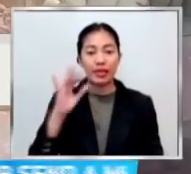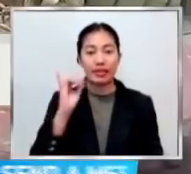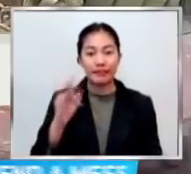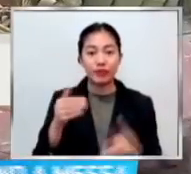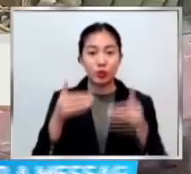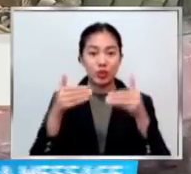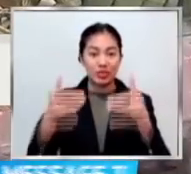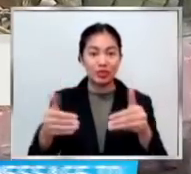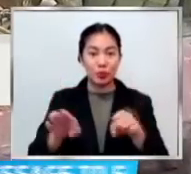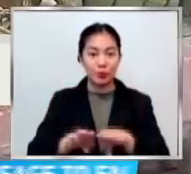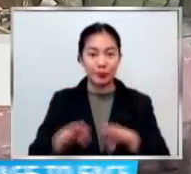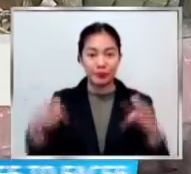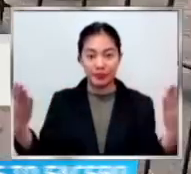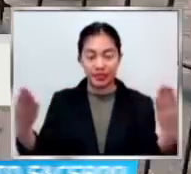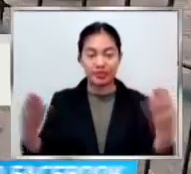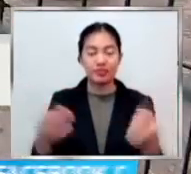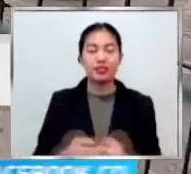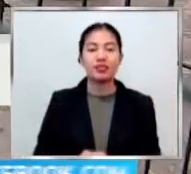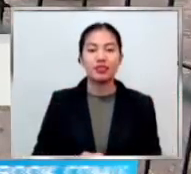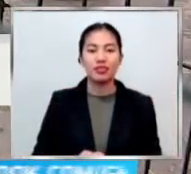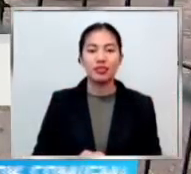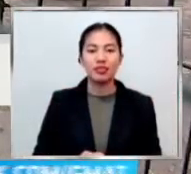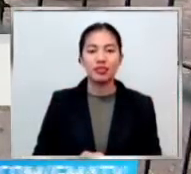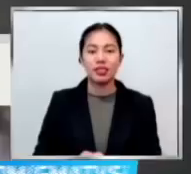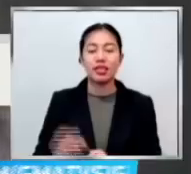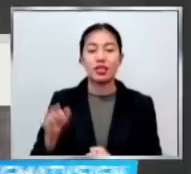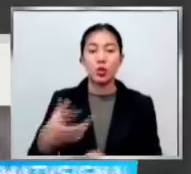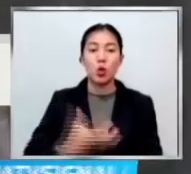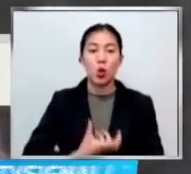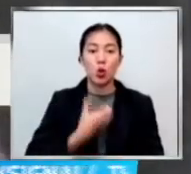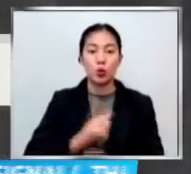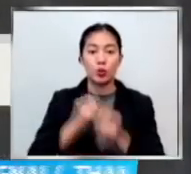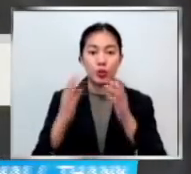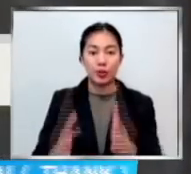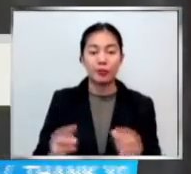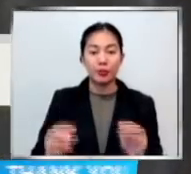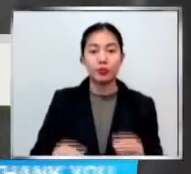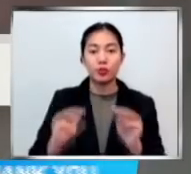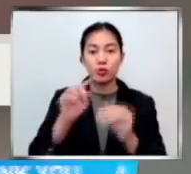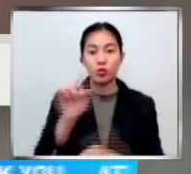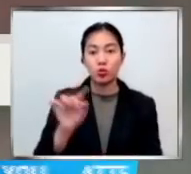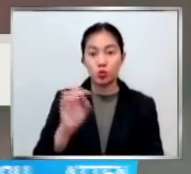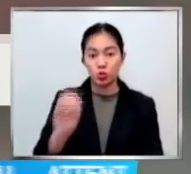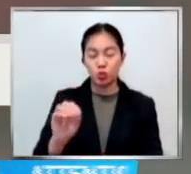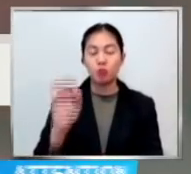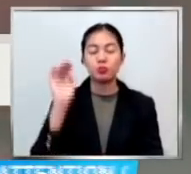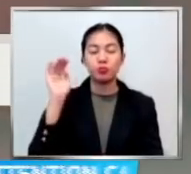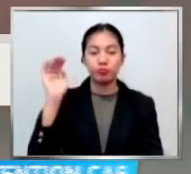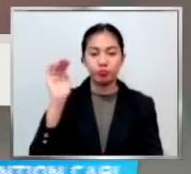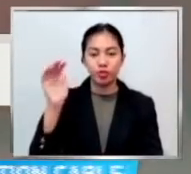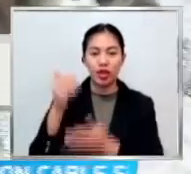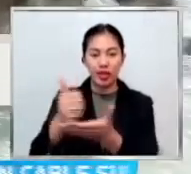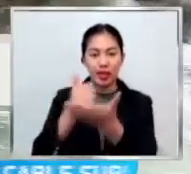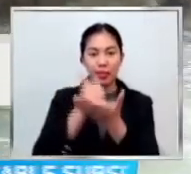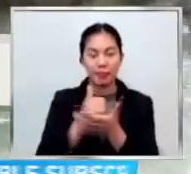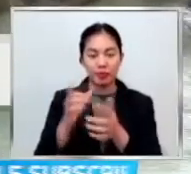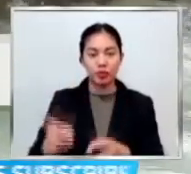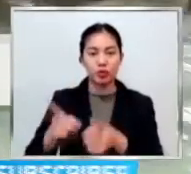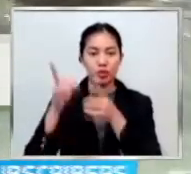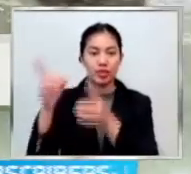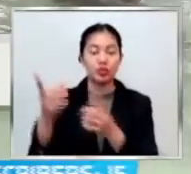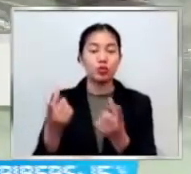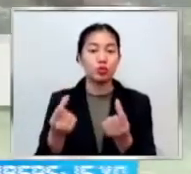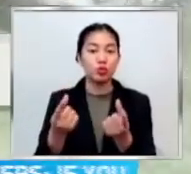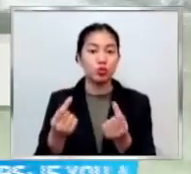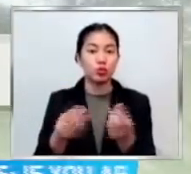zoo, nananawagan pa rin ng tulong ang may-ari nito. Ang mga donasyon mapupunta sa mga pagkain ng mga hayop.